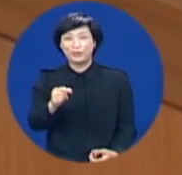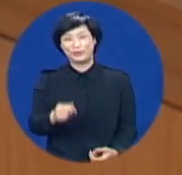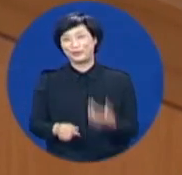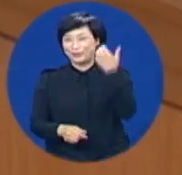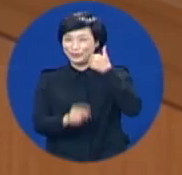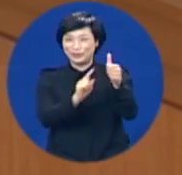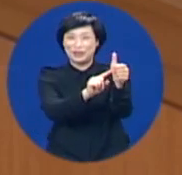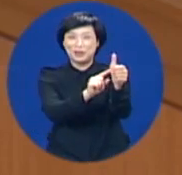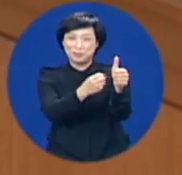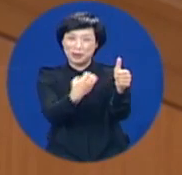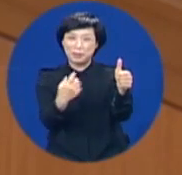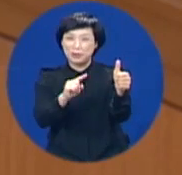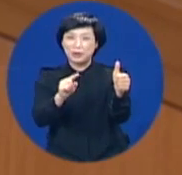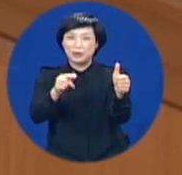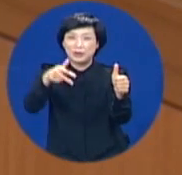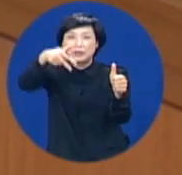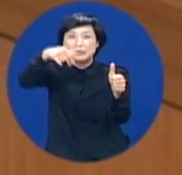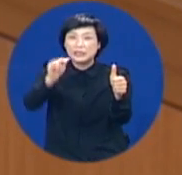진화되었대요. 어디서?